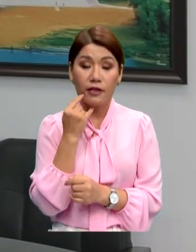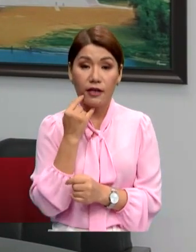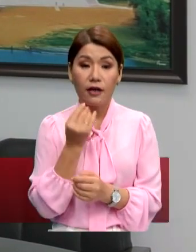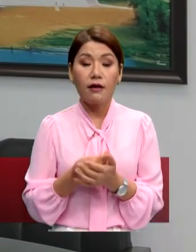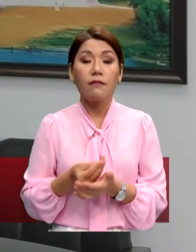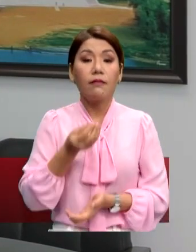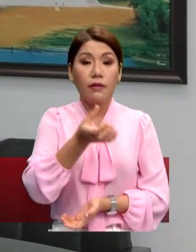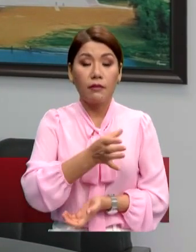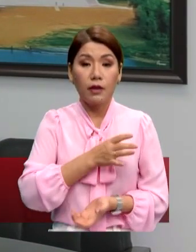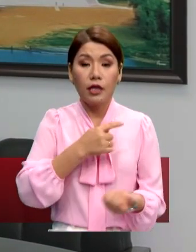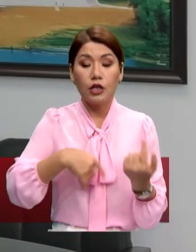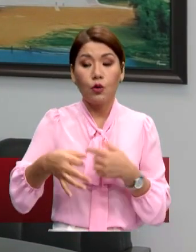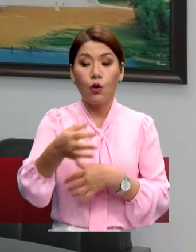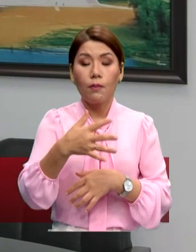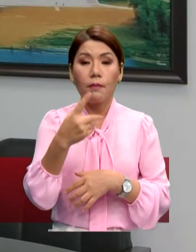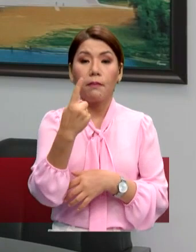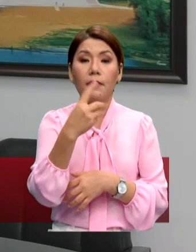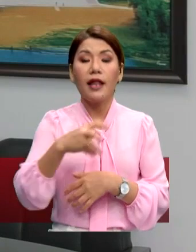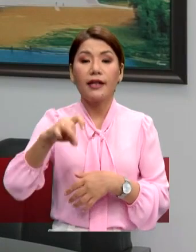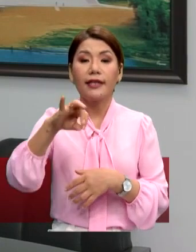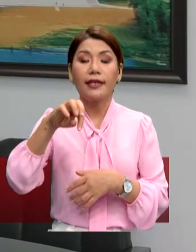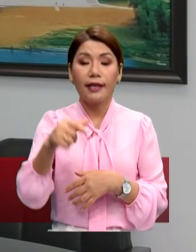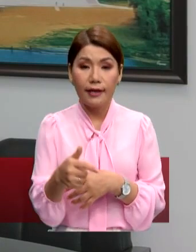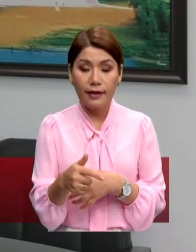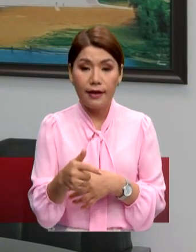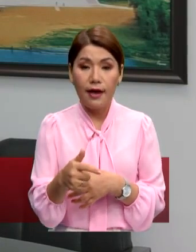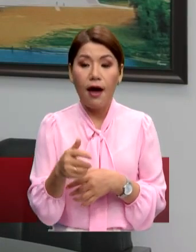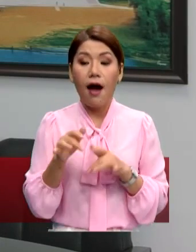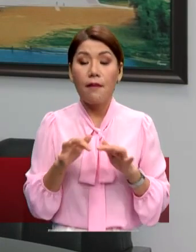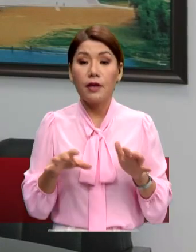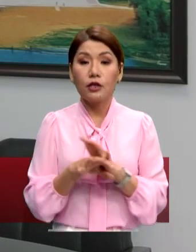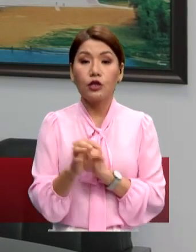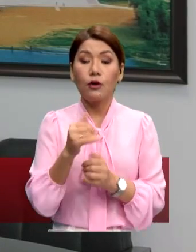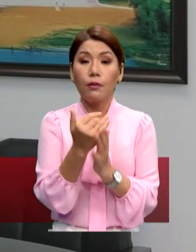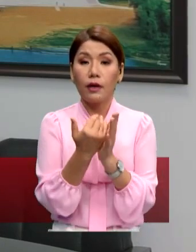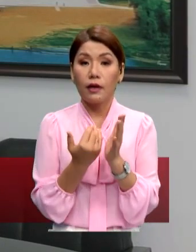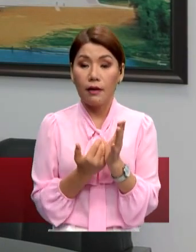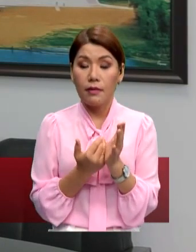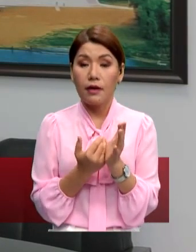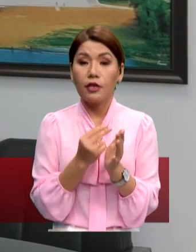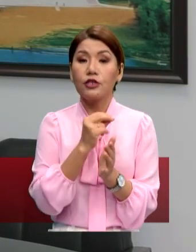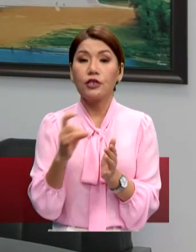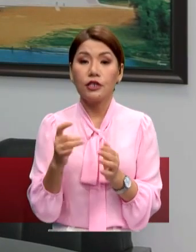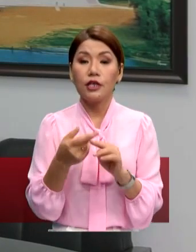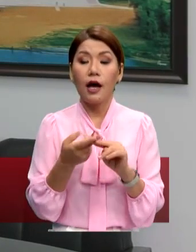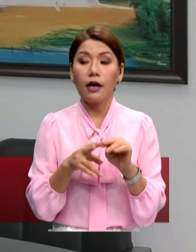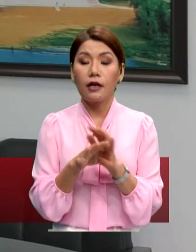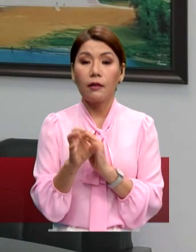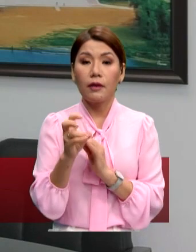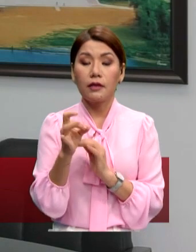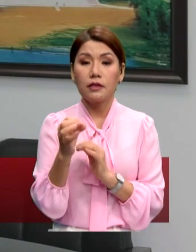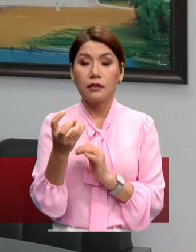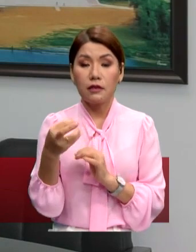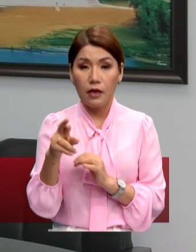выделено на нашу область 1 миллиард тенге. Вот, и оператором этой программы было через агрокредитную